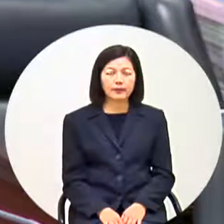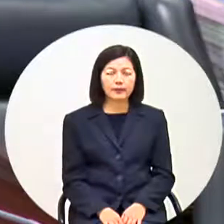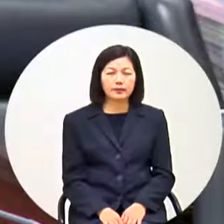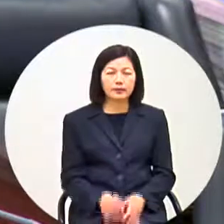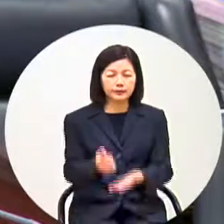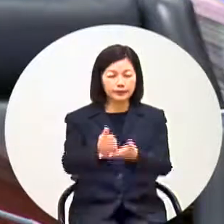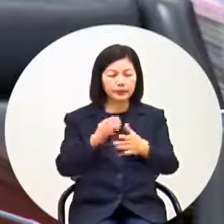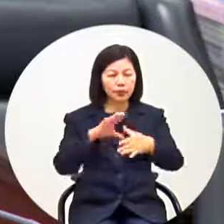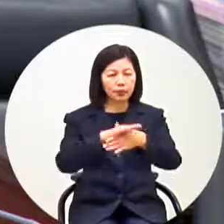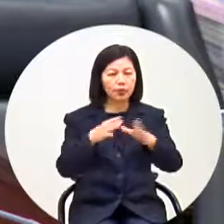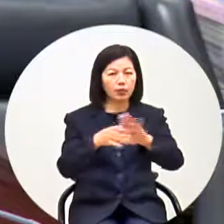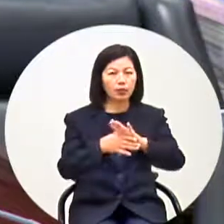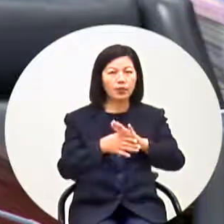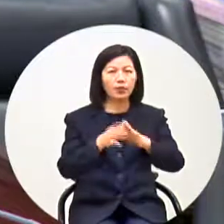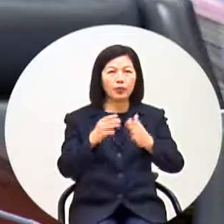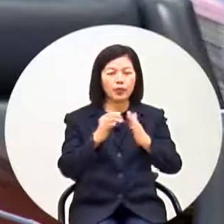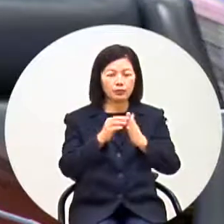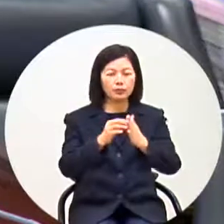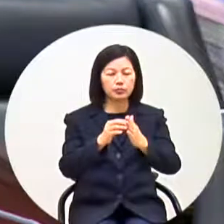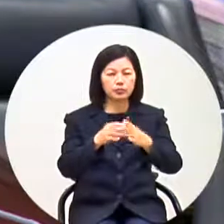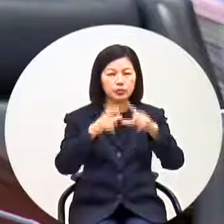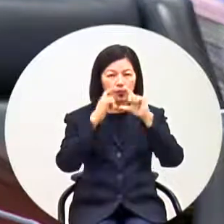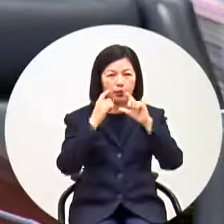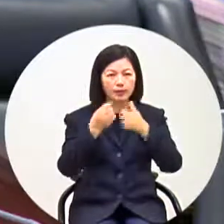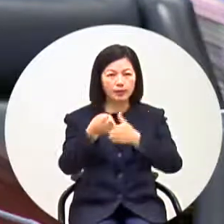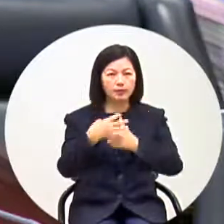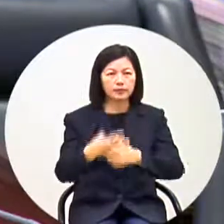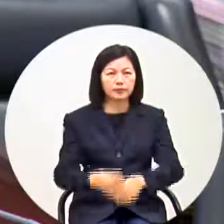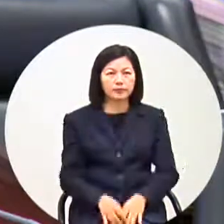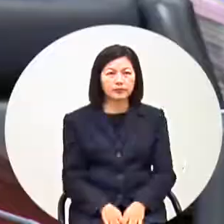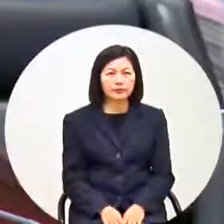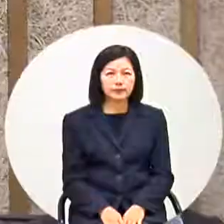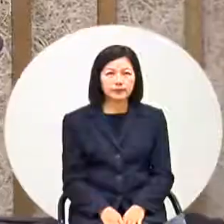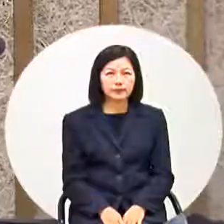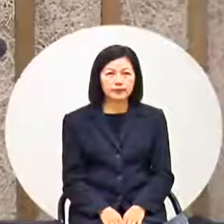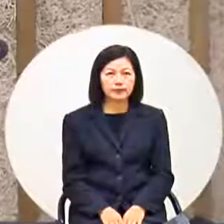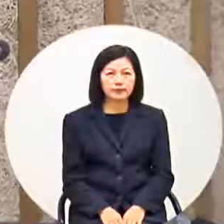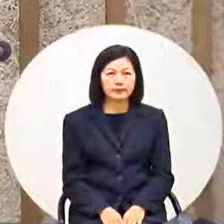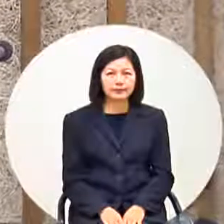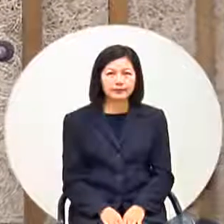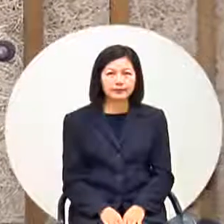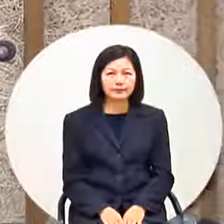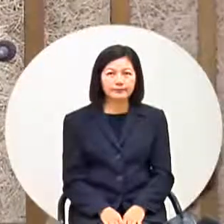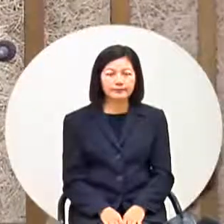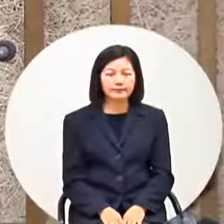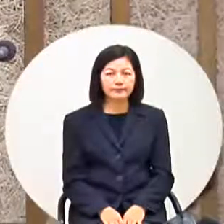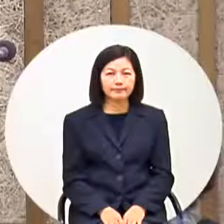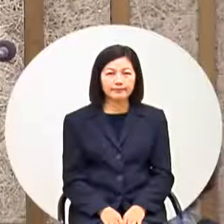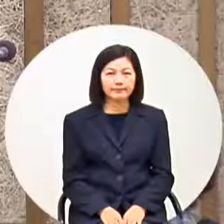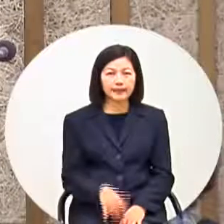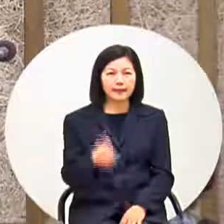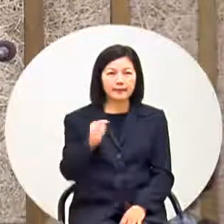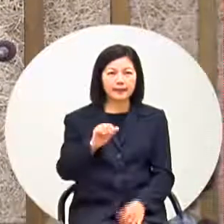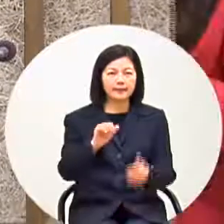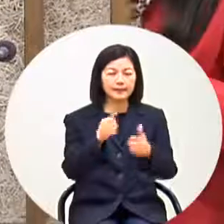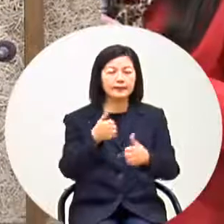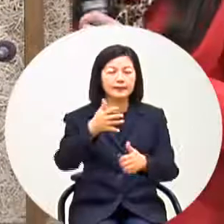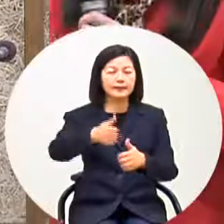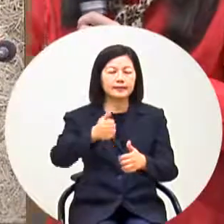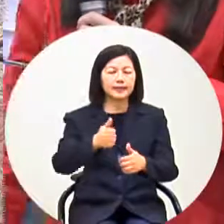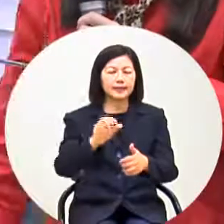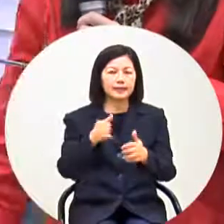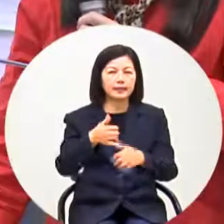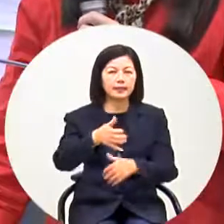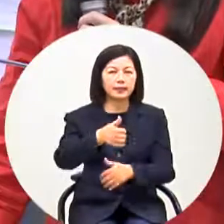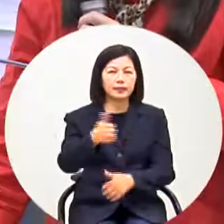长。 好， 简单回应，时间有限。 谢谢议长，谢谢议员哦。我想那个黄埔眷村确